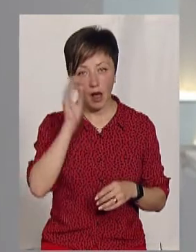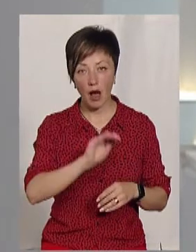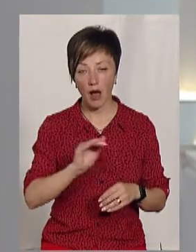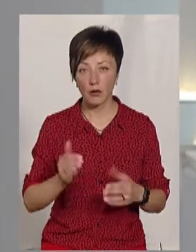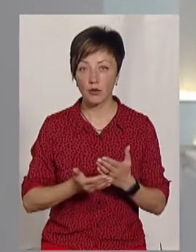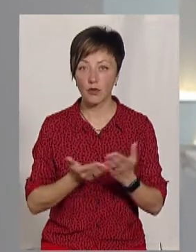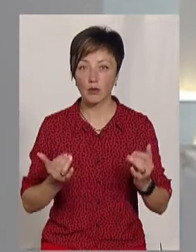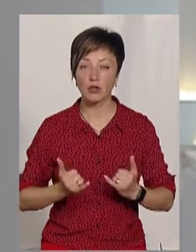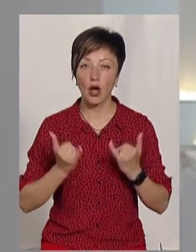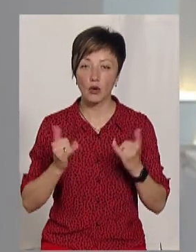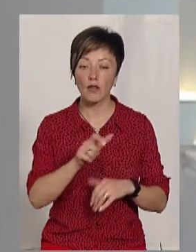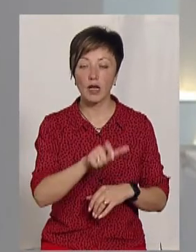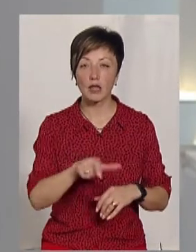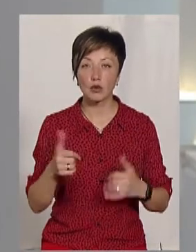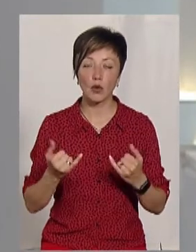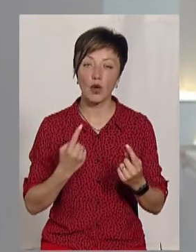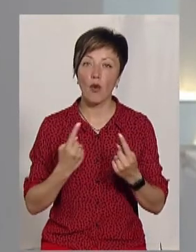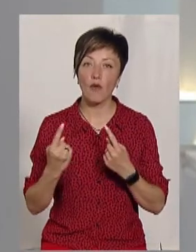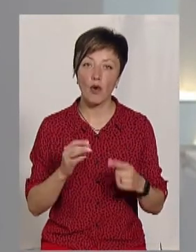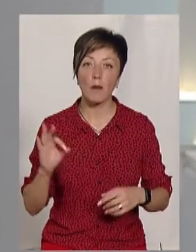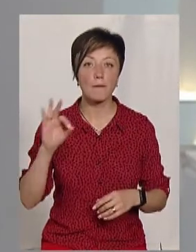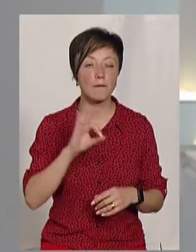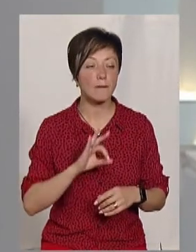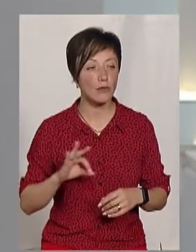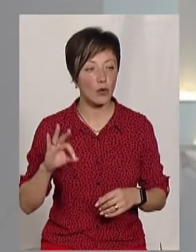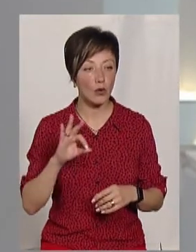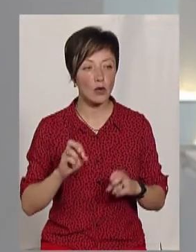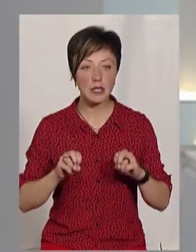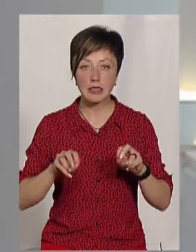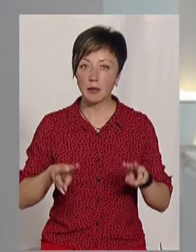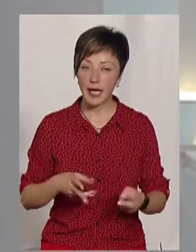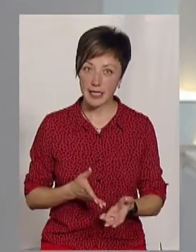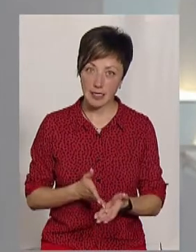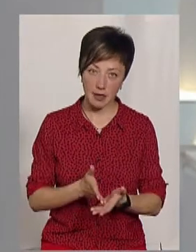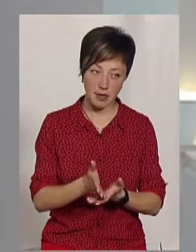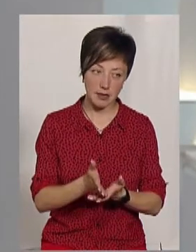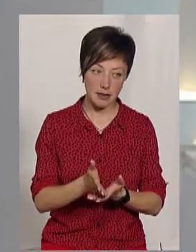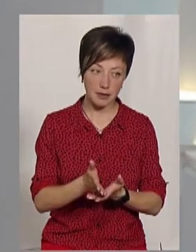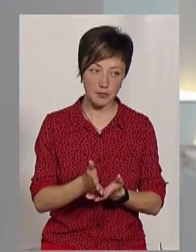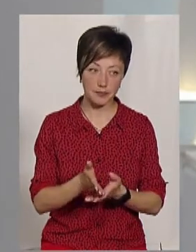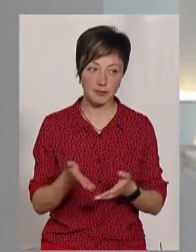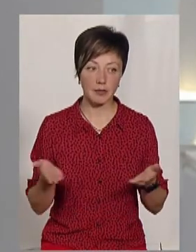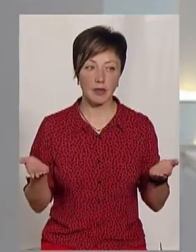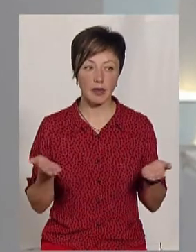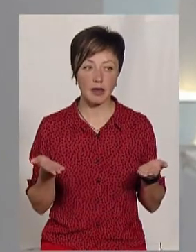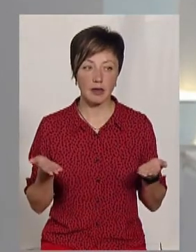Нагадую вам, шановні глядачі, сьогодні ми говоримо про спецрейси,